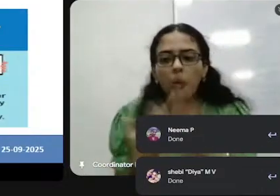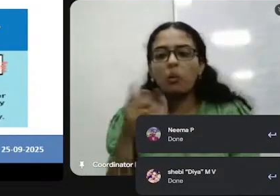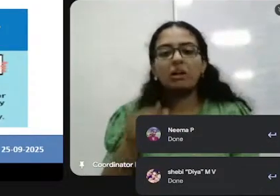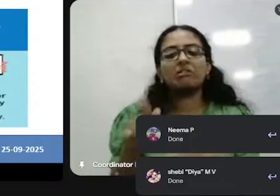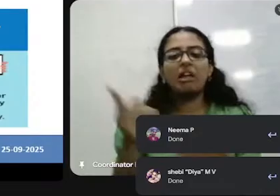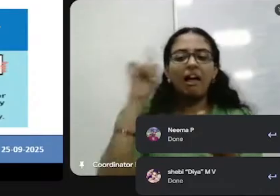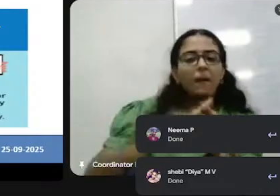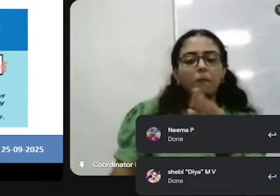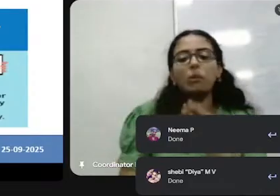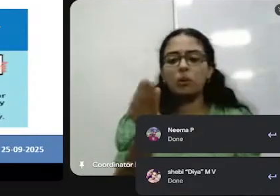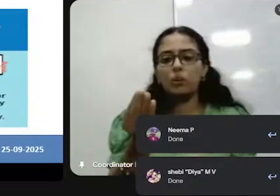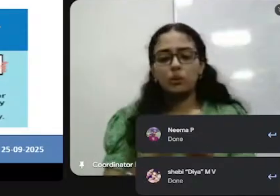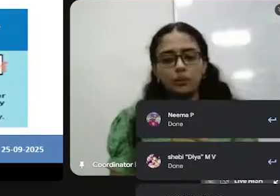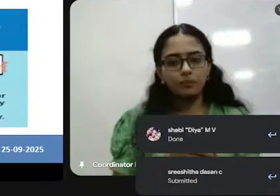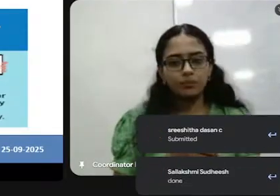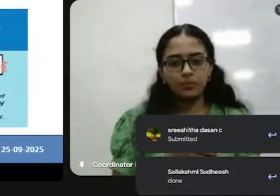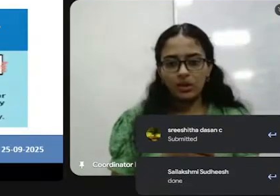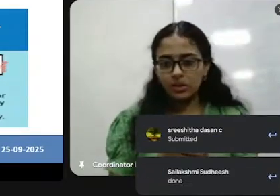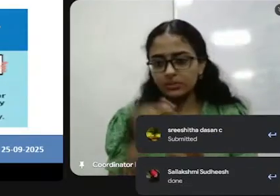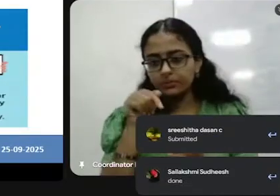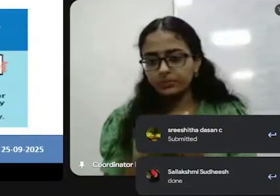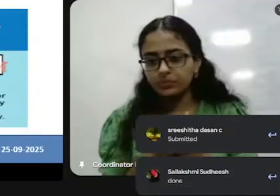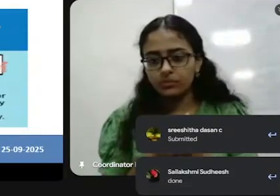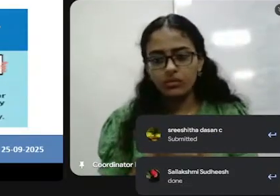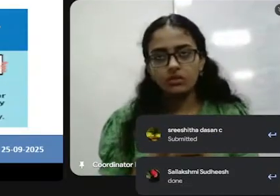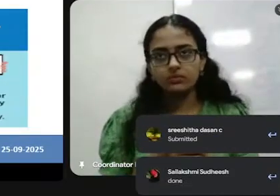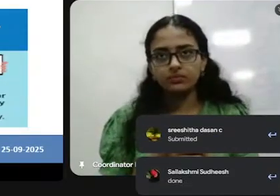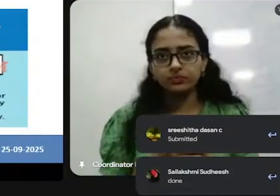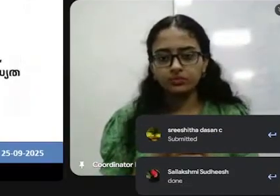കുറയും. ഓക്കെ, ഇതാണ് സ്ട്രോക്കിനെ പറ്റിയുള്ളൊരു ഓവർവ്യൂ.